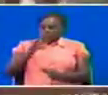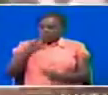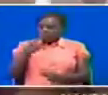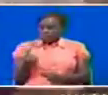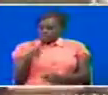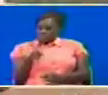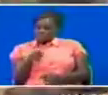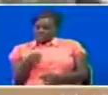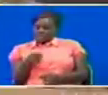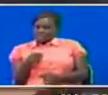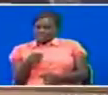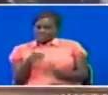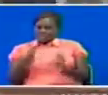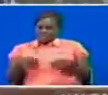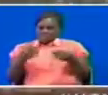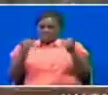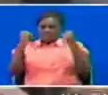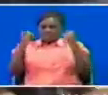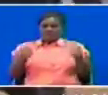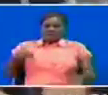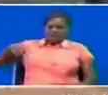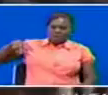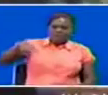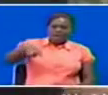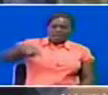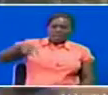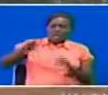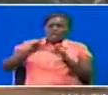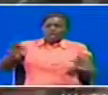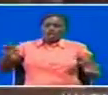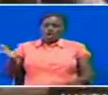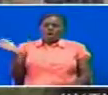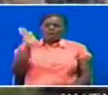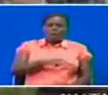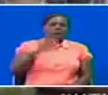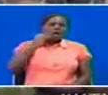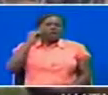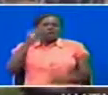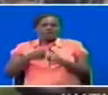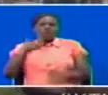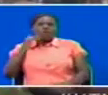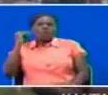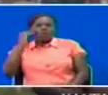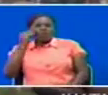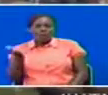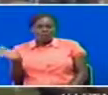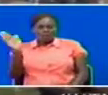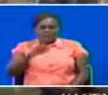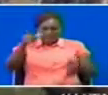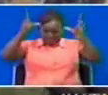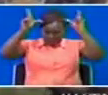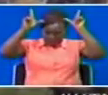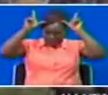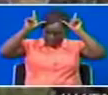kuwa kitawaongezea nguvu katika safari ndefu ya kurudi nyumbani kwa mwenda zake. Toka nyumbani kuleta ng'ombe kwa